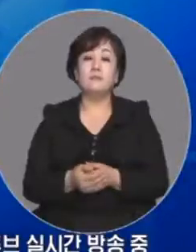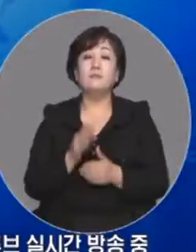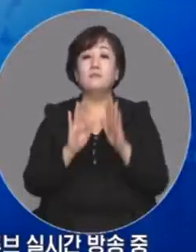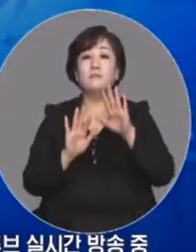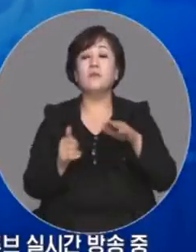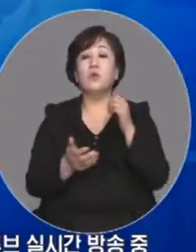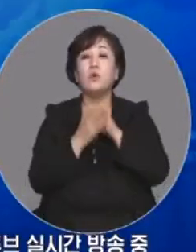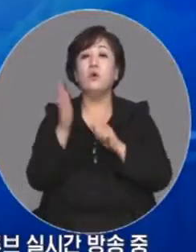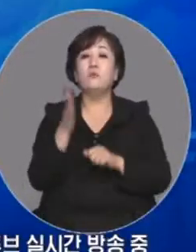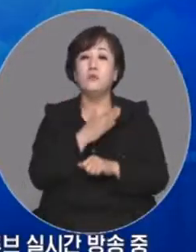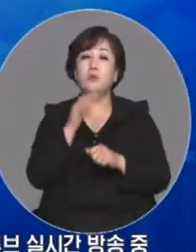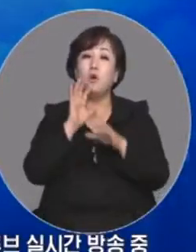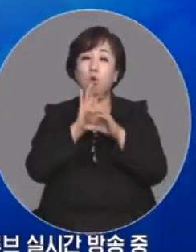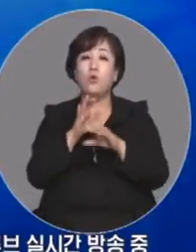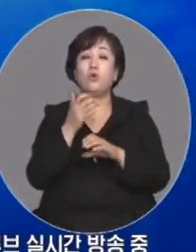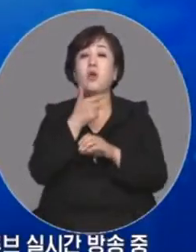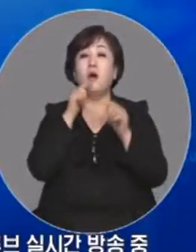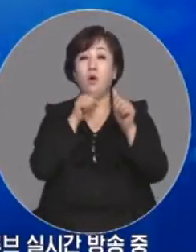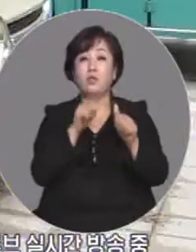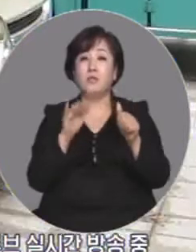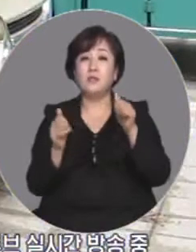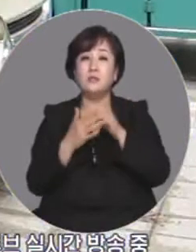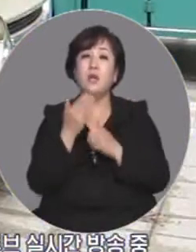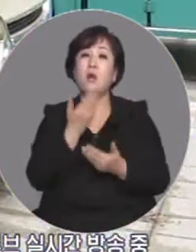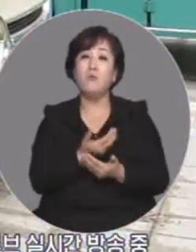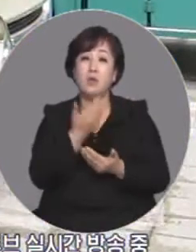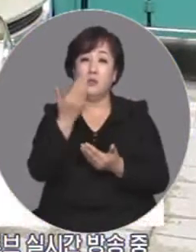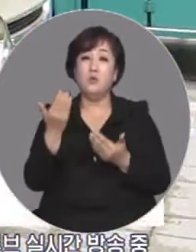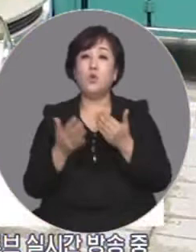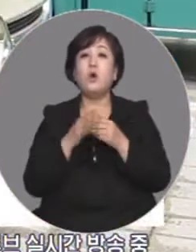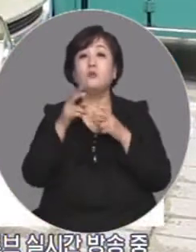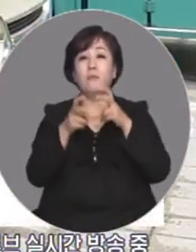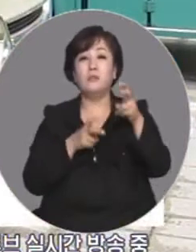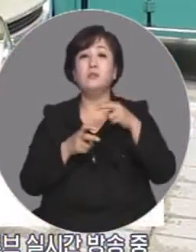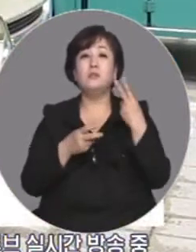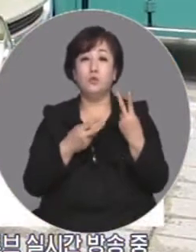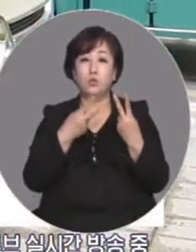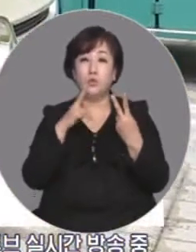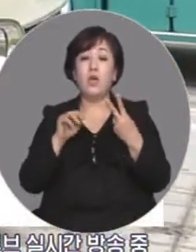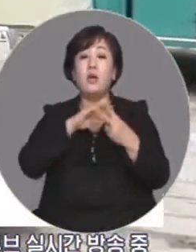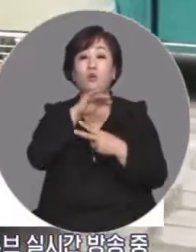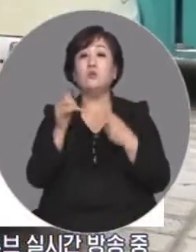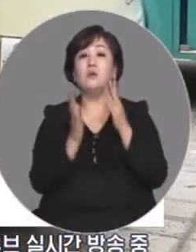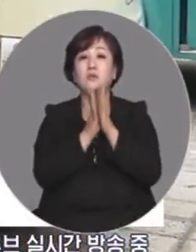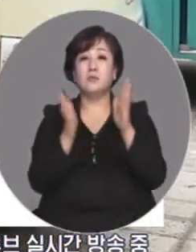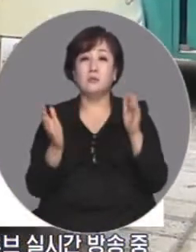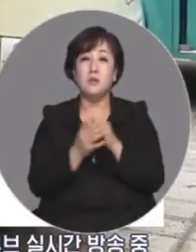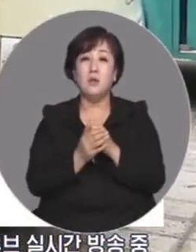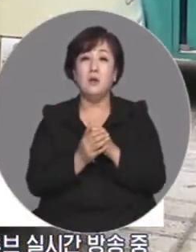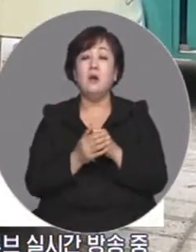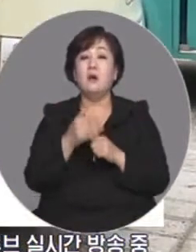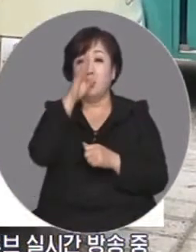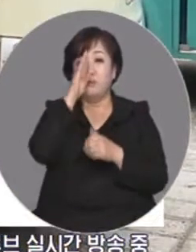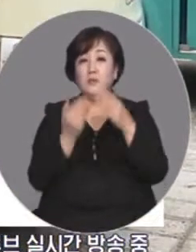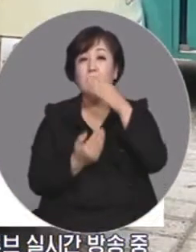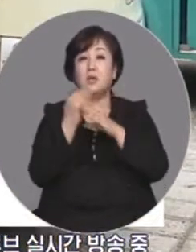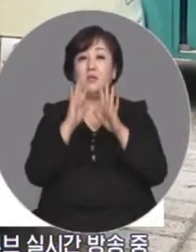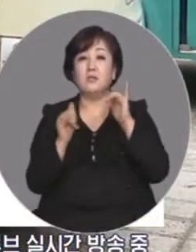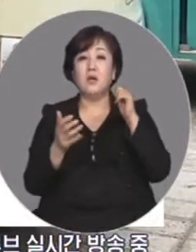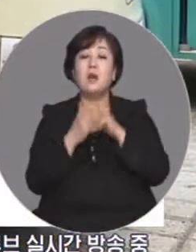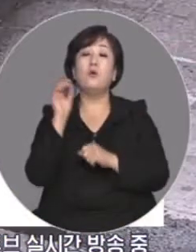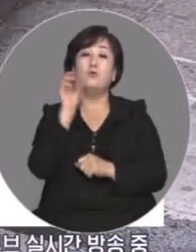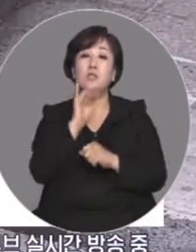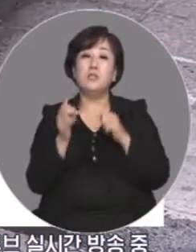울산시가 오늘부터 코로나19 확진자 이송용 버스 두 대를 운영합니다. 시는 확진자를 이송할 때